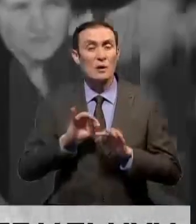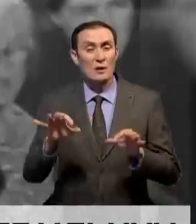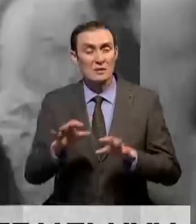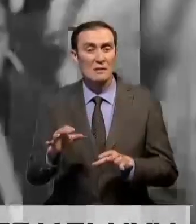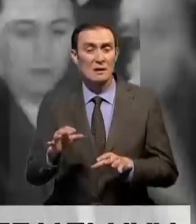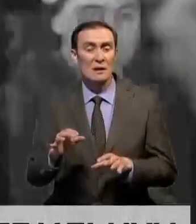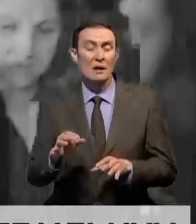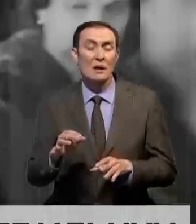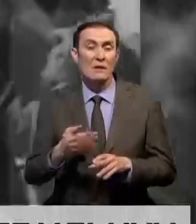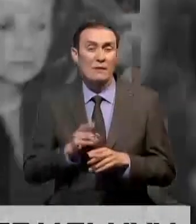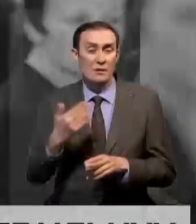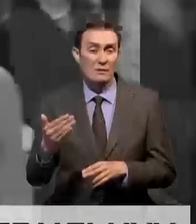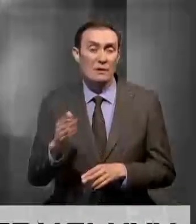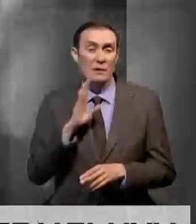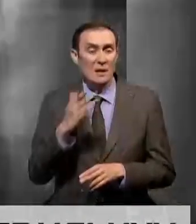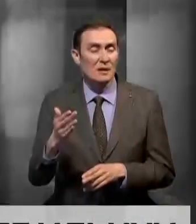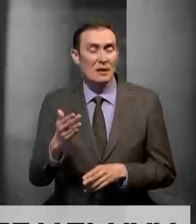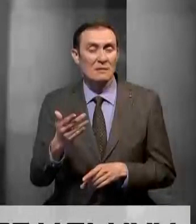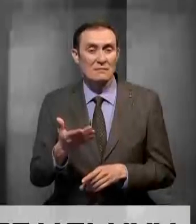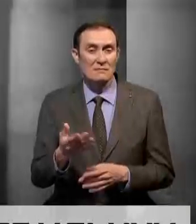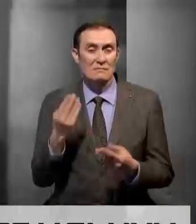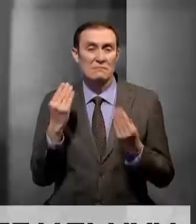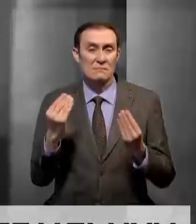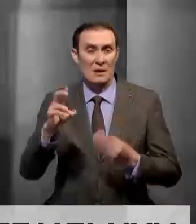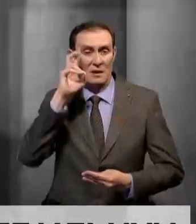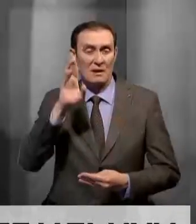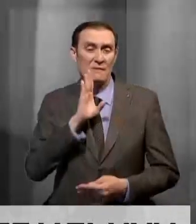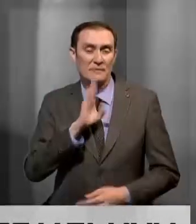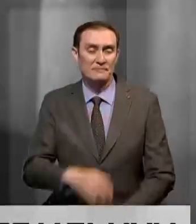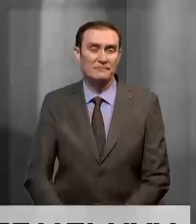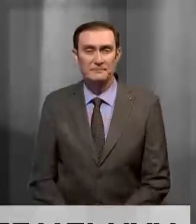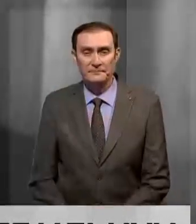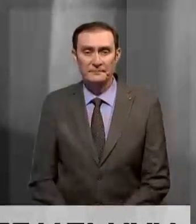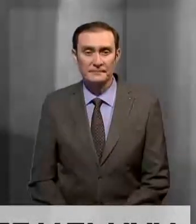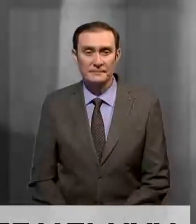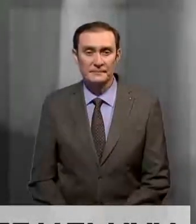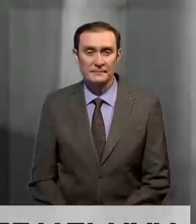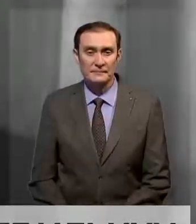суетливом улье манекенщиц она королева. Алмау Разбаева, Кинжи Амраев, Хабар 24, Алматы.